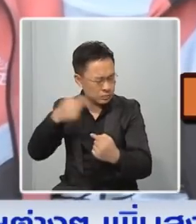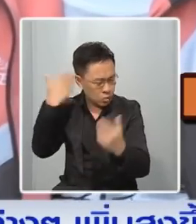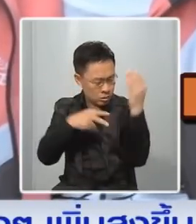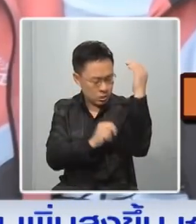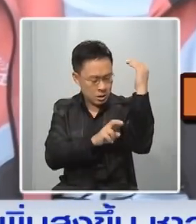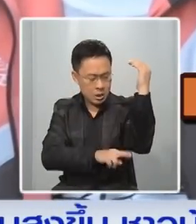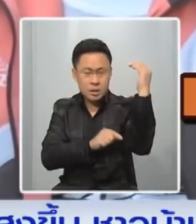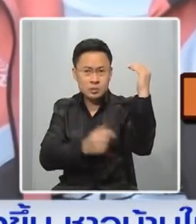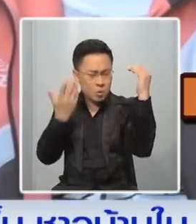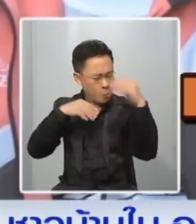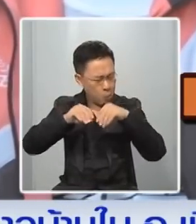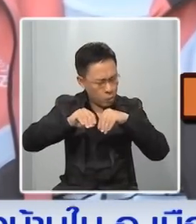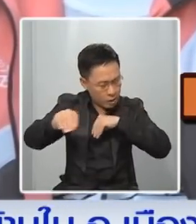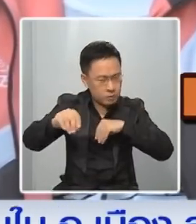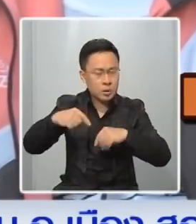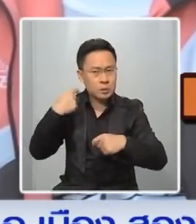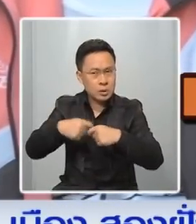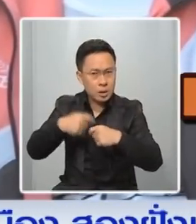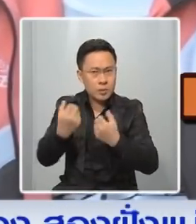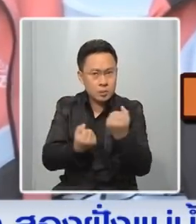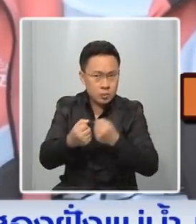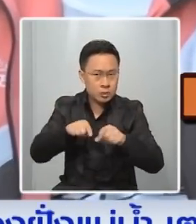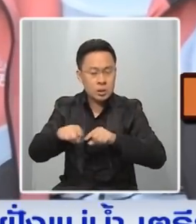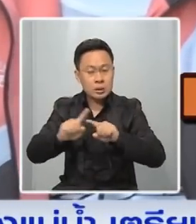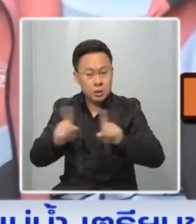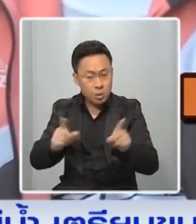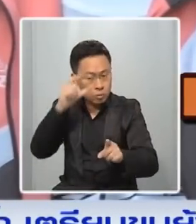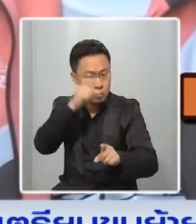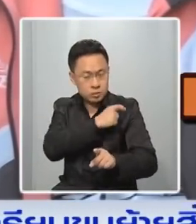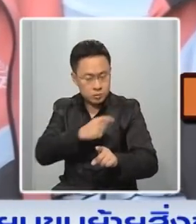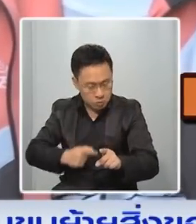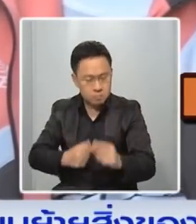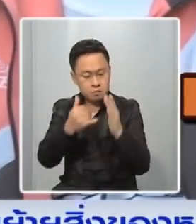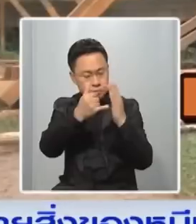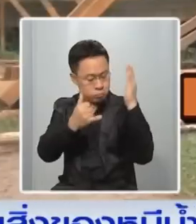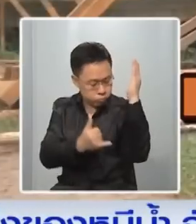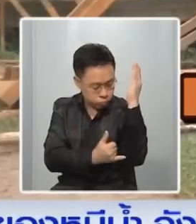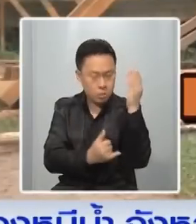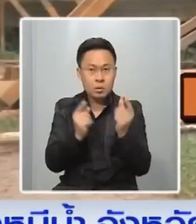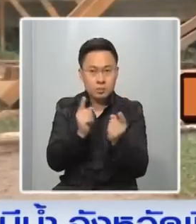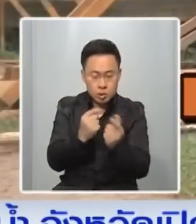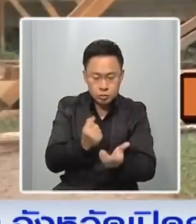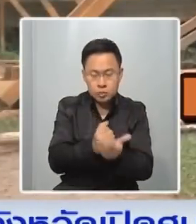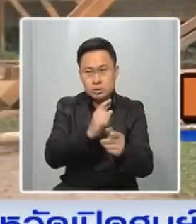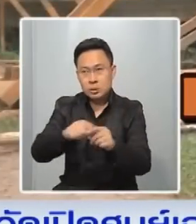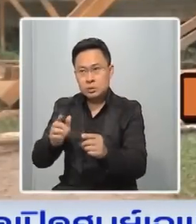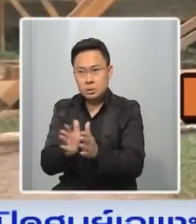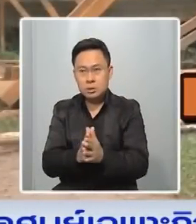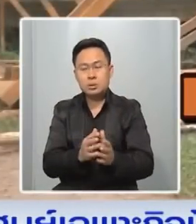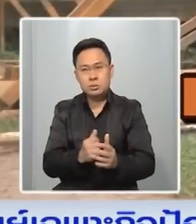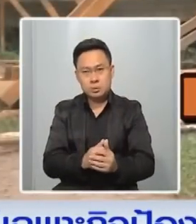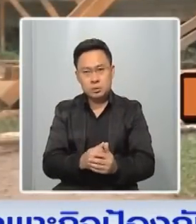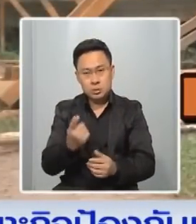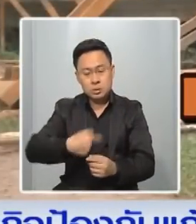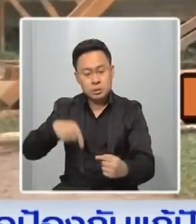างไกลมากแล้วก็เดินทางด้วยความยากลำบากแต่พระองค์ท่านก็ได้เสด็จมาที่แห่งนี ้ในการสร้างครั้งนี้เนี่ยเ